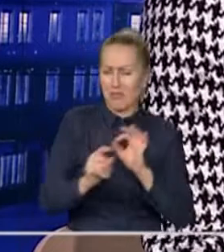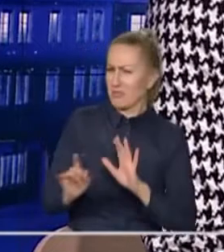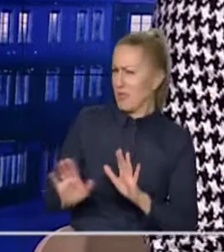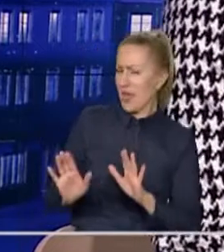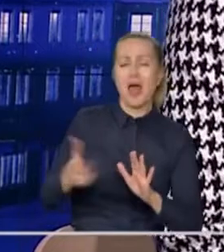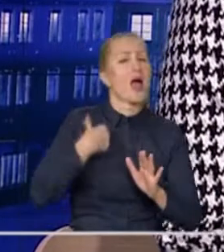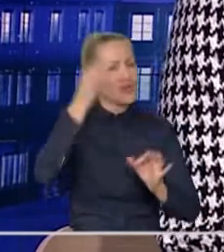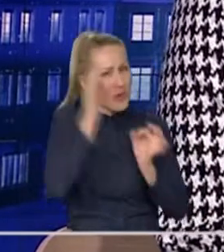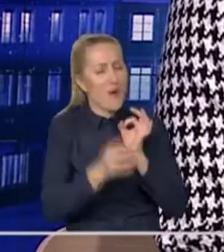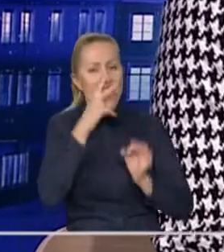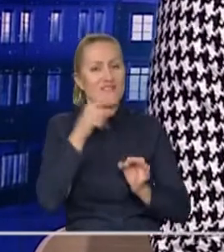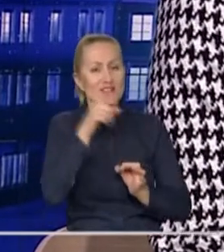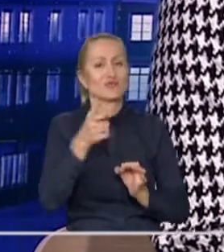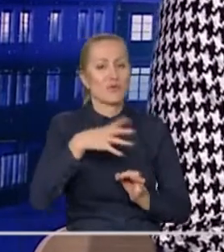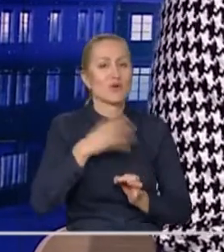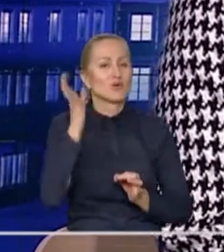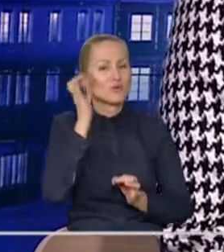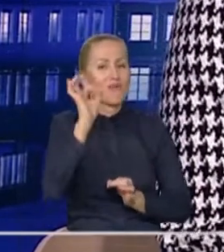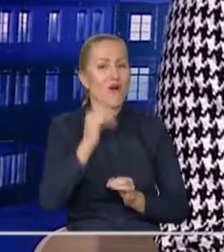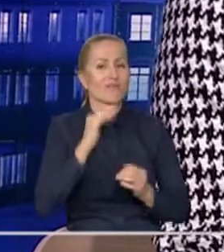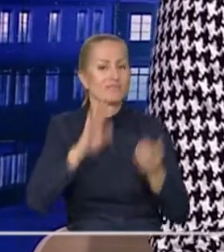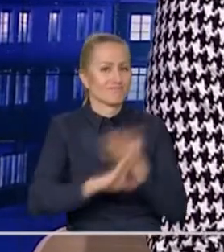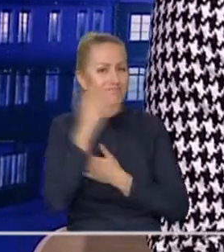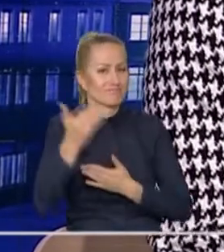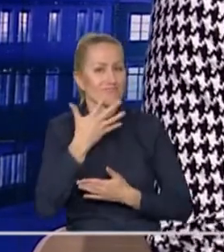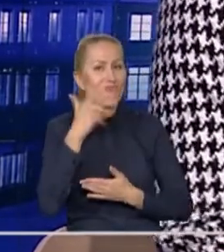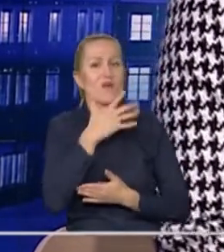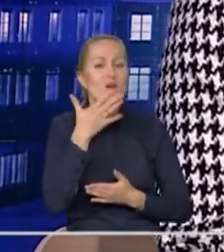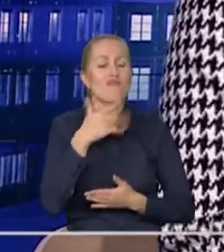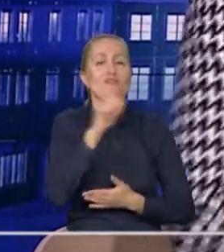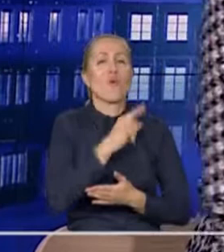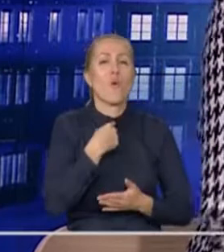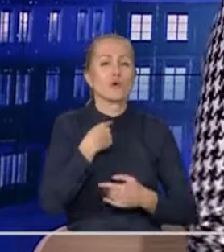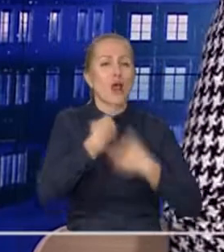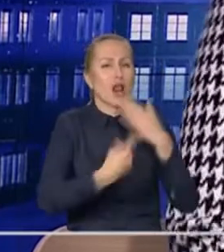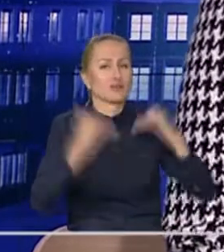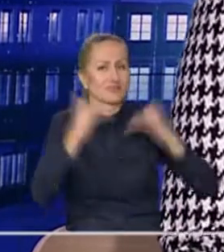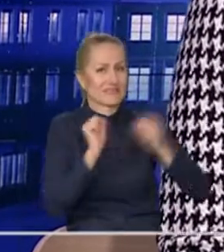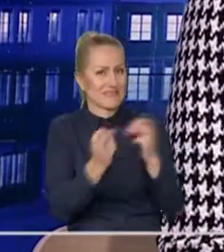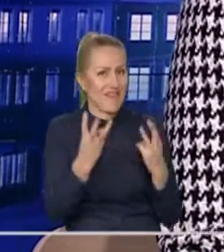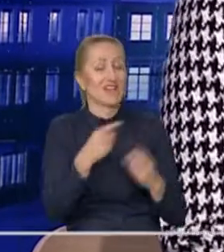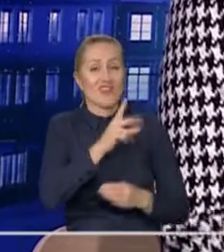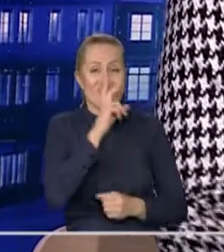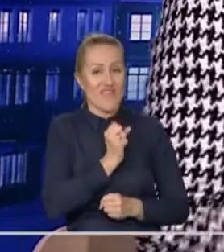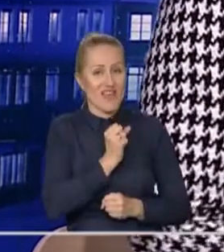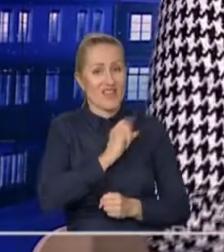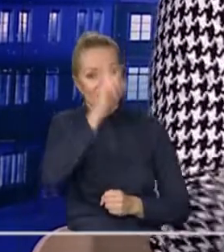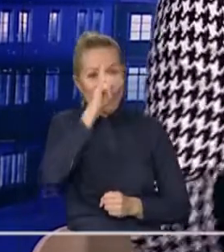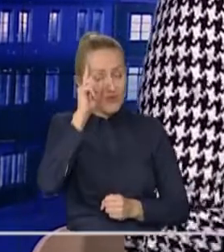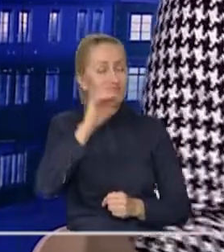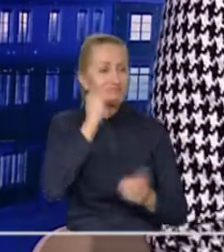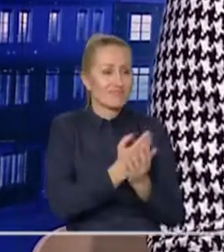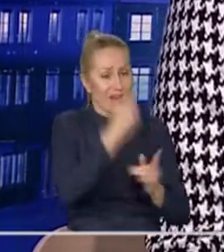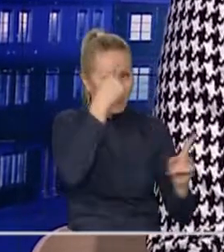tak mniej więcej brzmiała jego wypowiedź, więc wyraźnie mówił, że sondaże są ważne, musimy się przyglądać, a te sondaże mówią wyraźnie, że